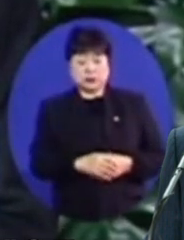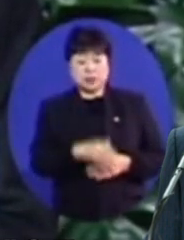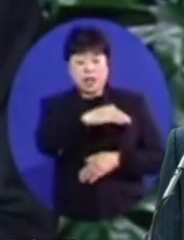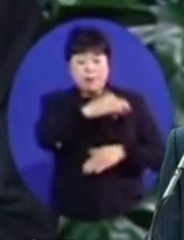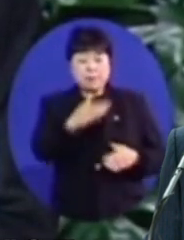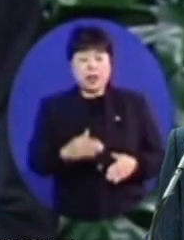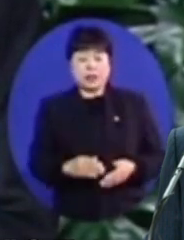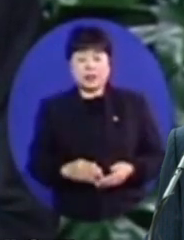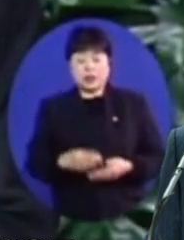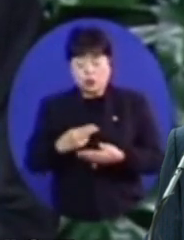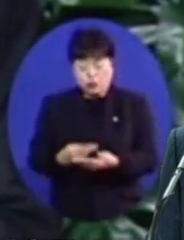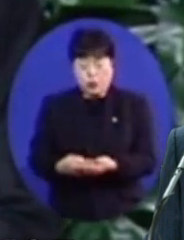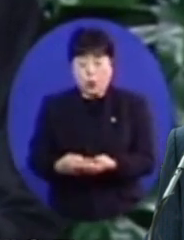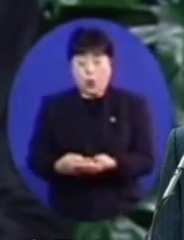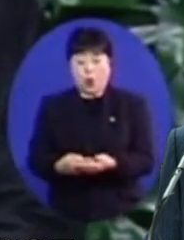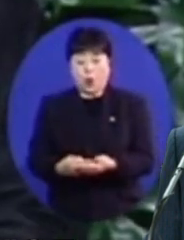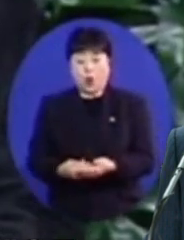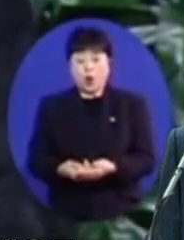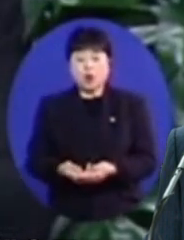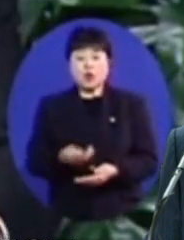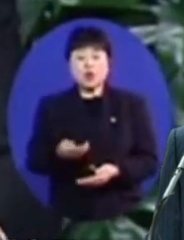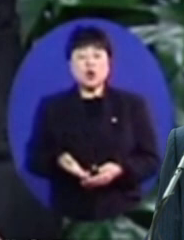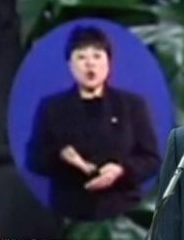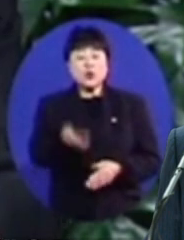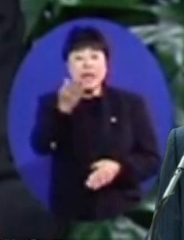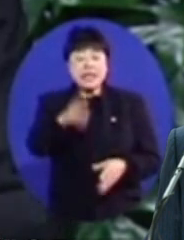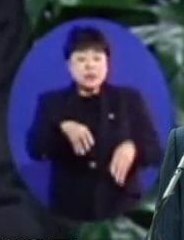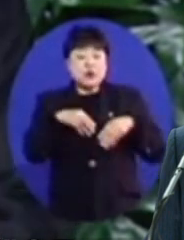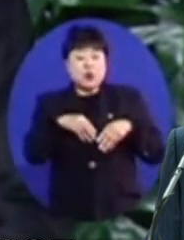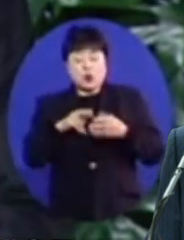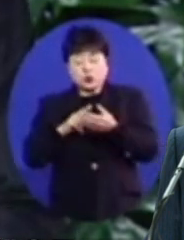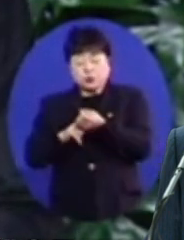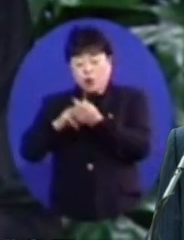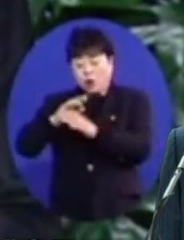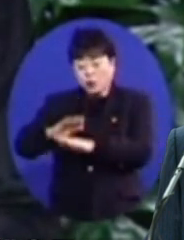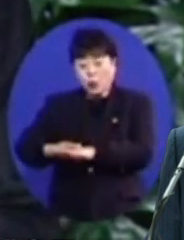방바닥에 이불을 깔았지요